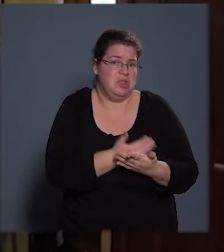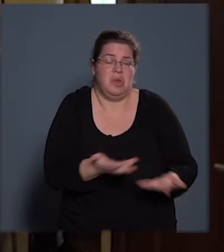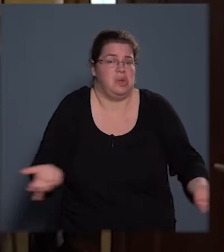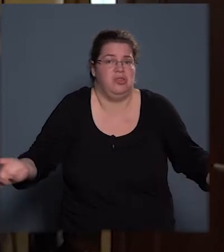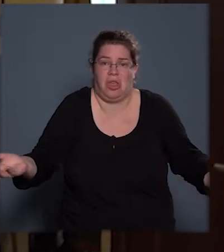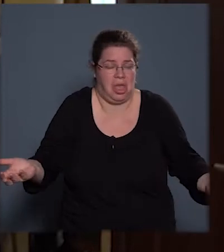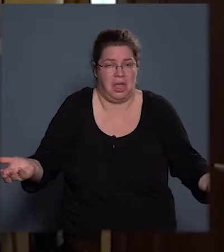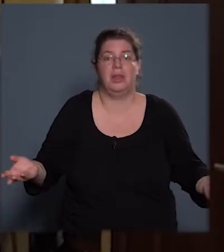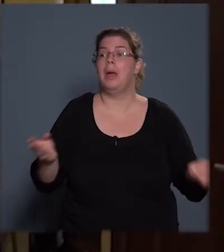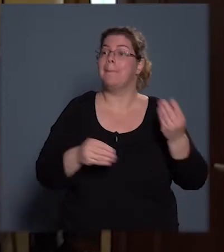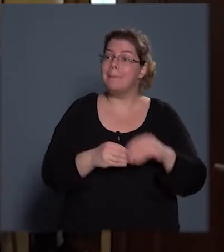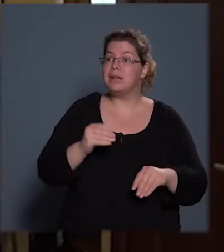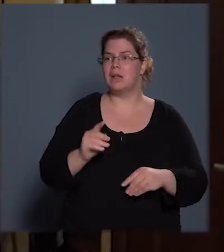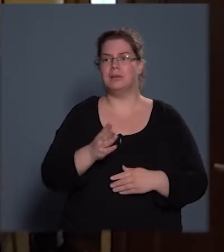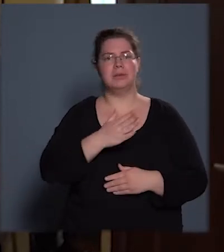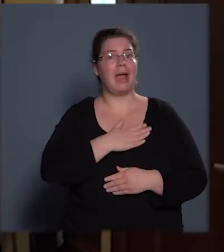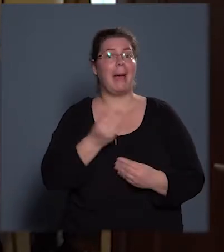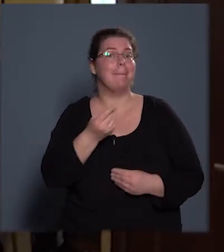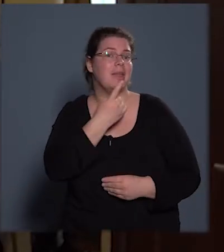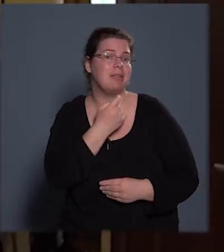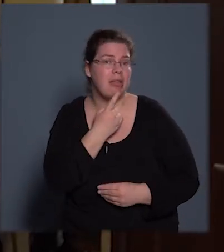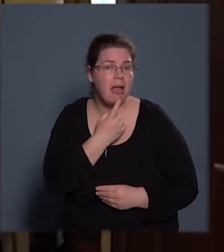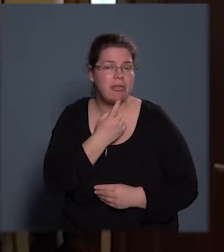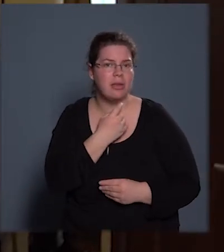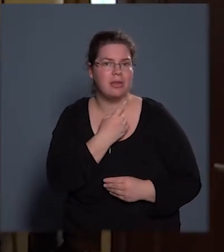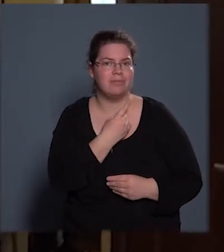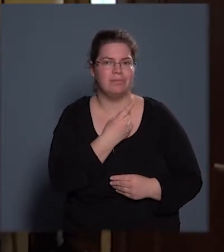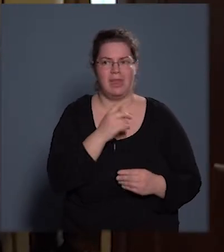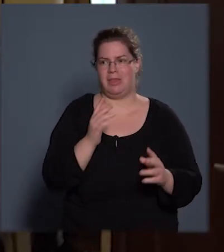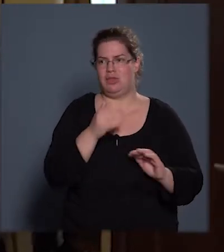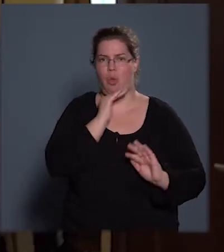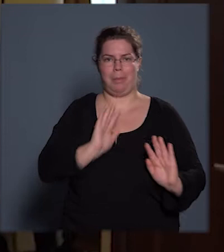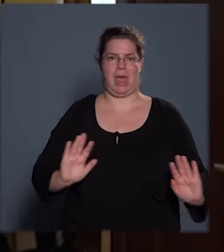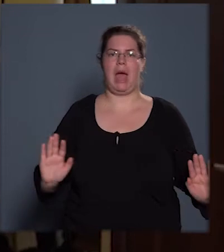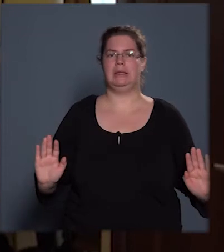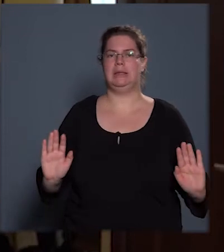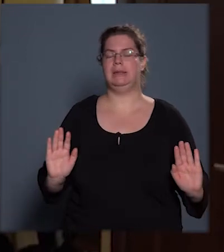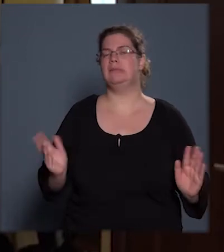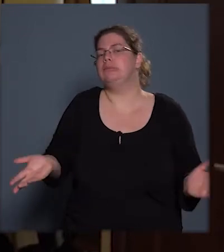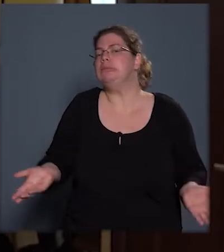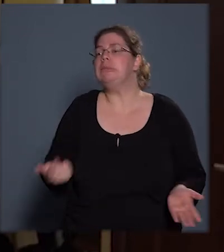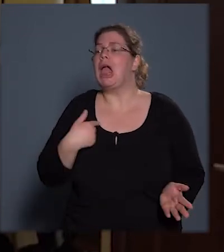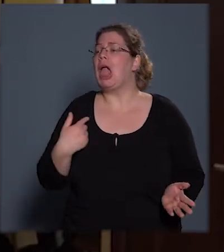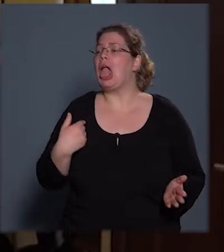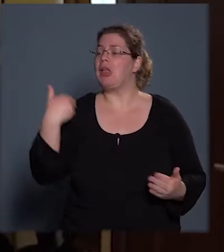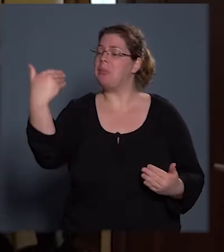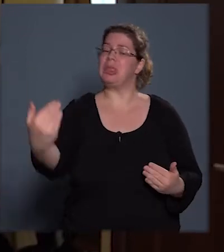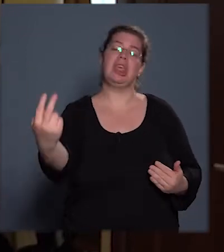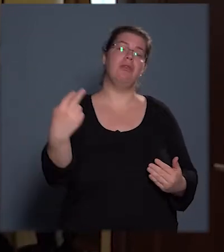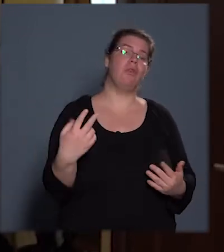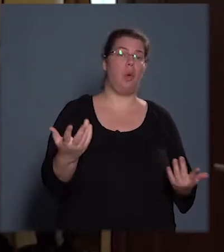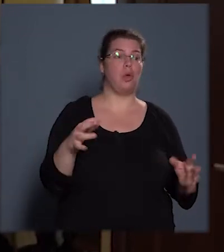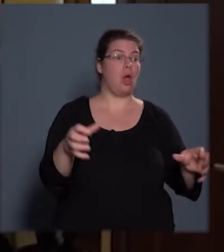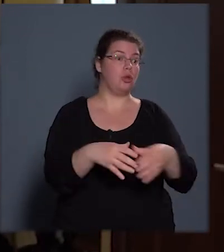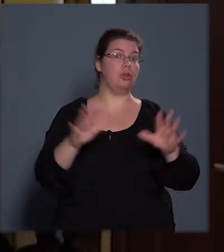nincsen. Mert az, hogy nekem mi tetszik, az abszolút szubjektív. Tehát engem kívülről esetleg csak a